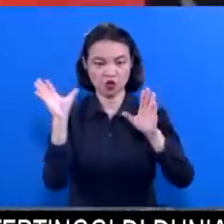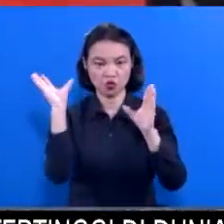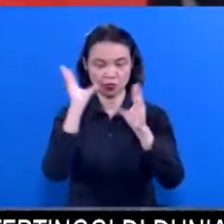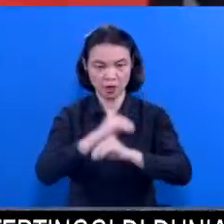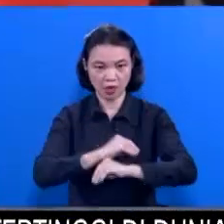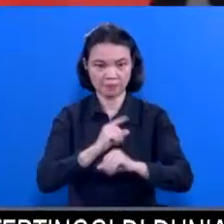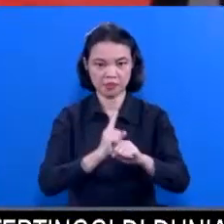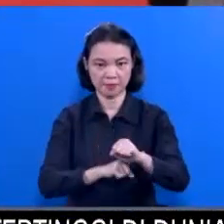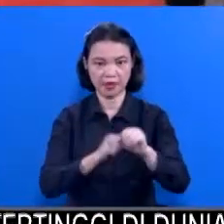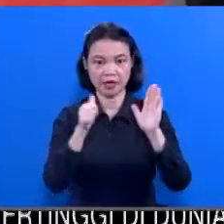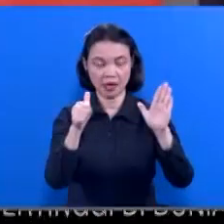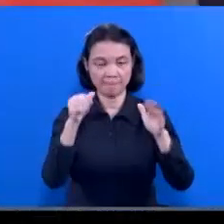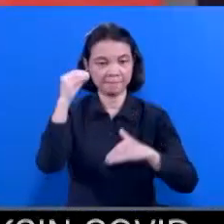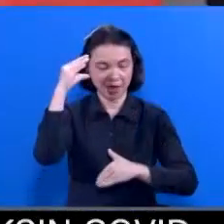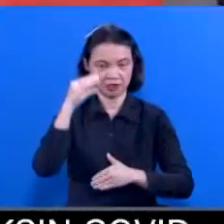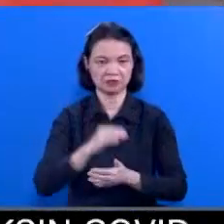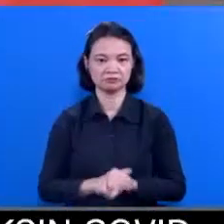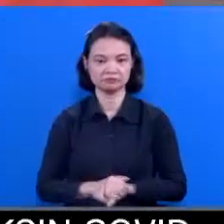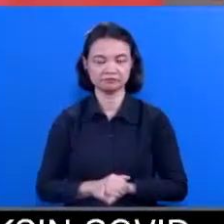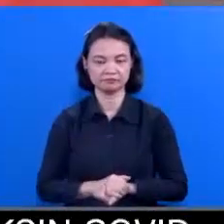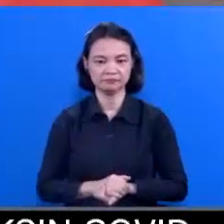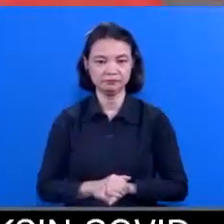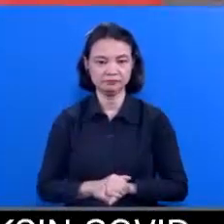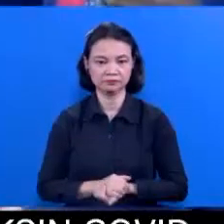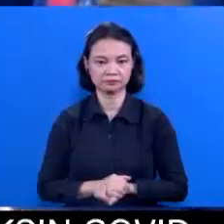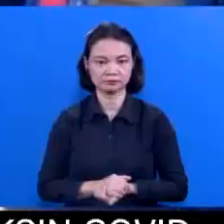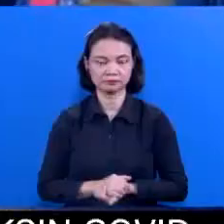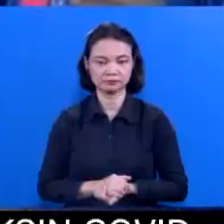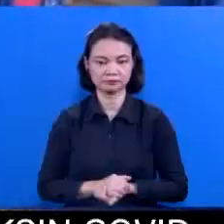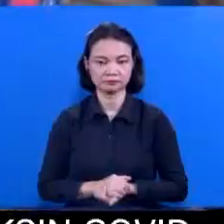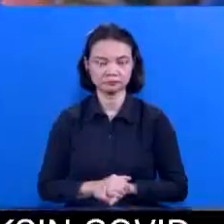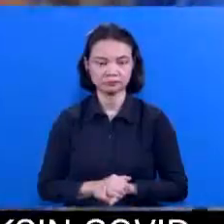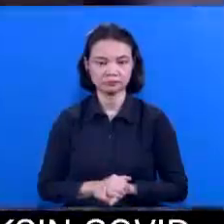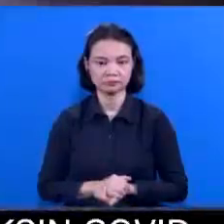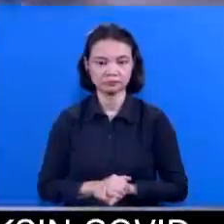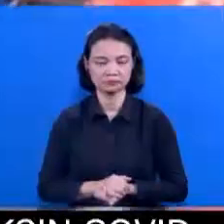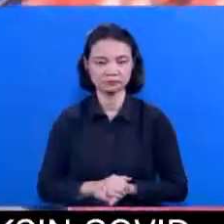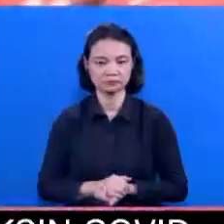6 pagi. Nova Naya Antaka, Muhammad Wahyudi, Jakarta.